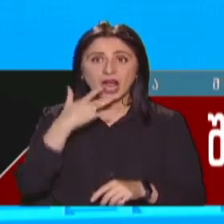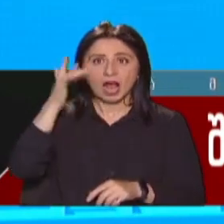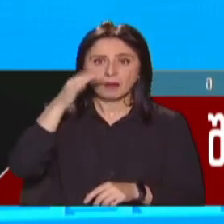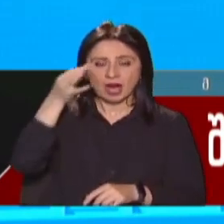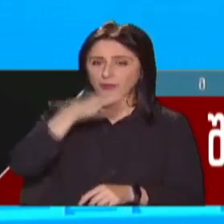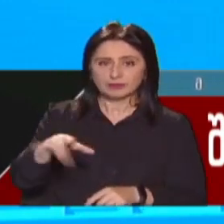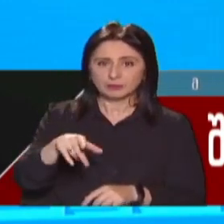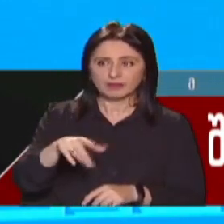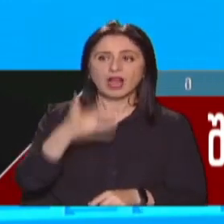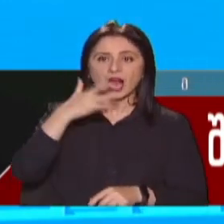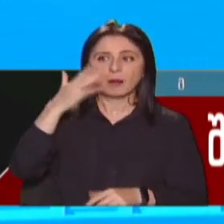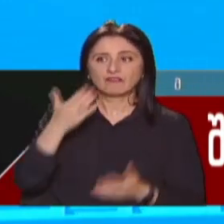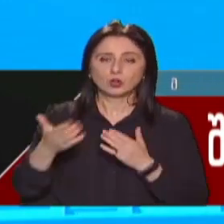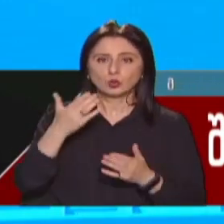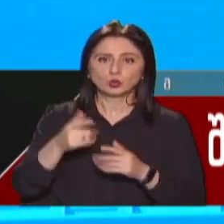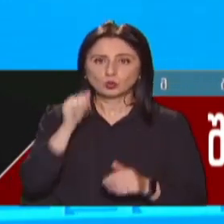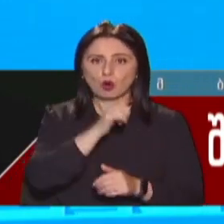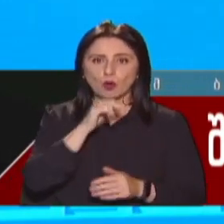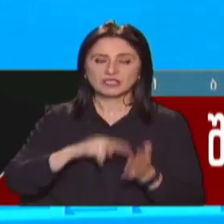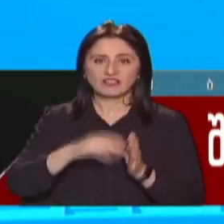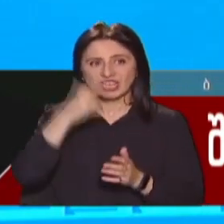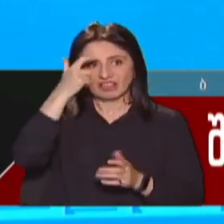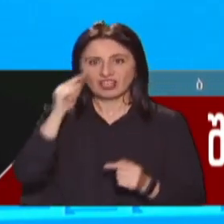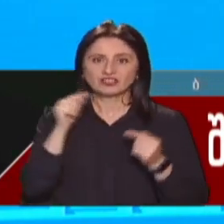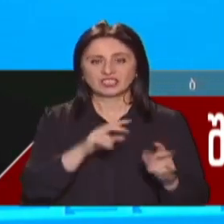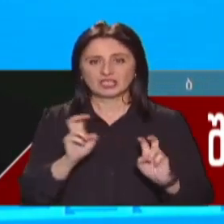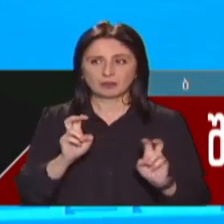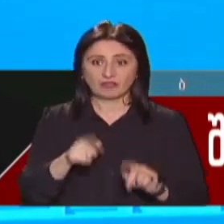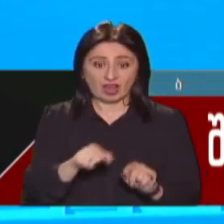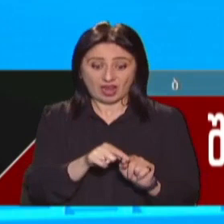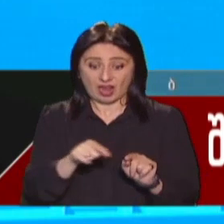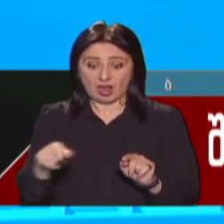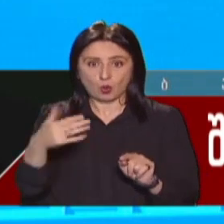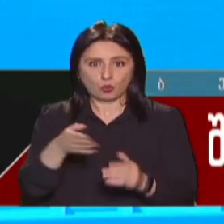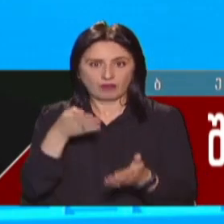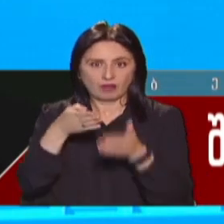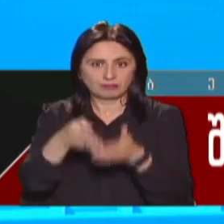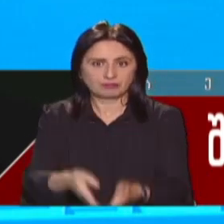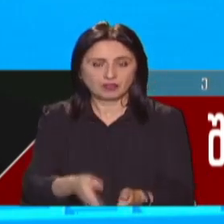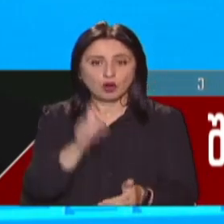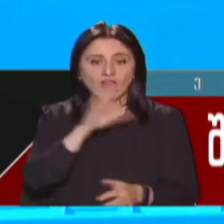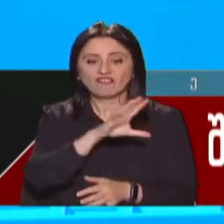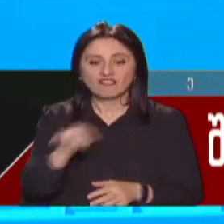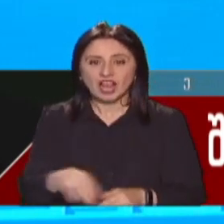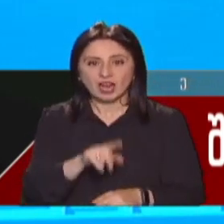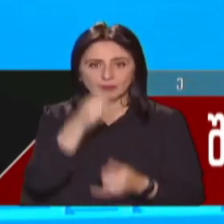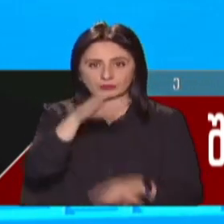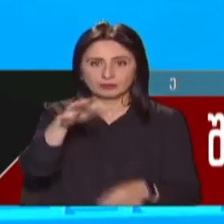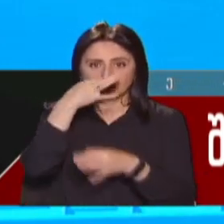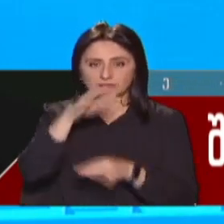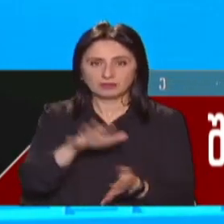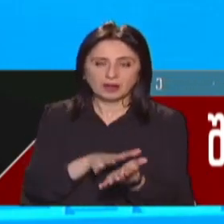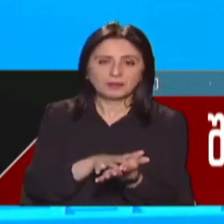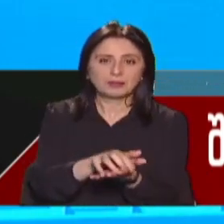აღარ მოწონთ? ამერიკამ თურმე კონსპირაცია დაგეგმა ივანიშვილის წინააღმდეგ. აი აქამდე არიან დასული. ყველას და ყველაფერს